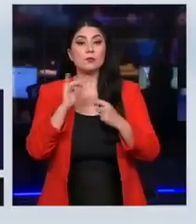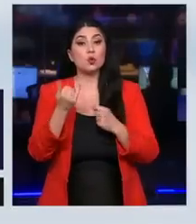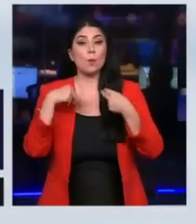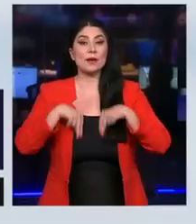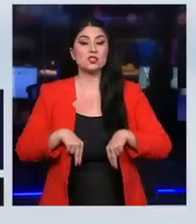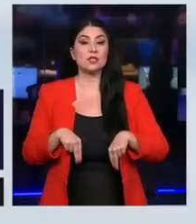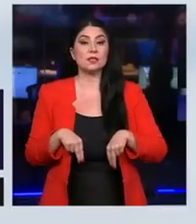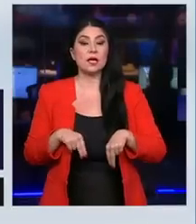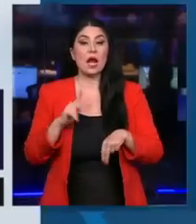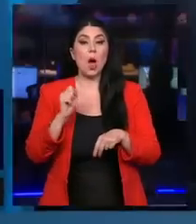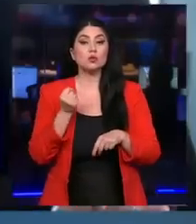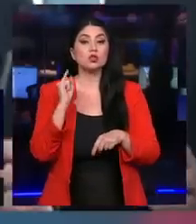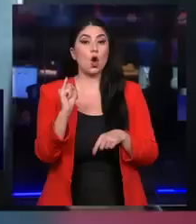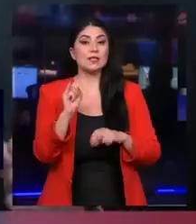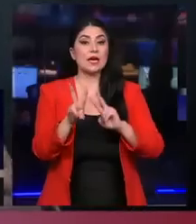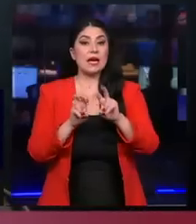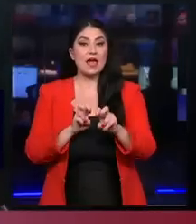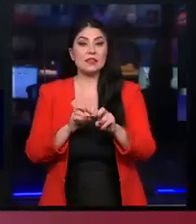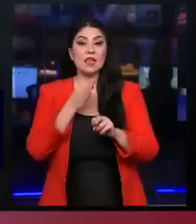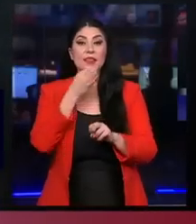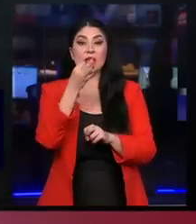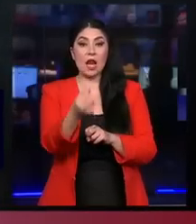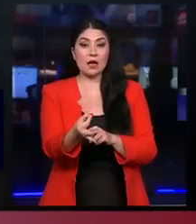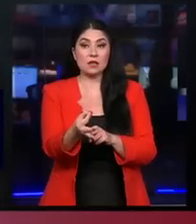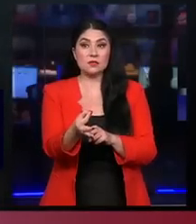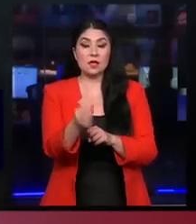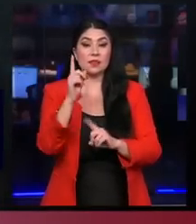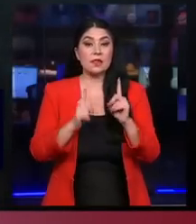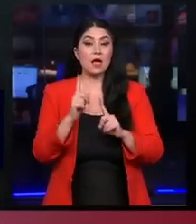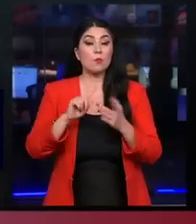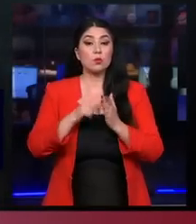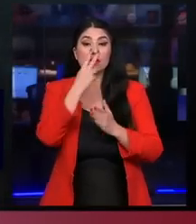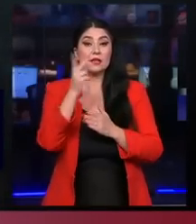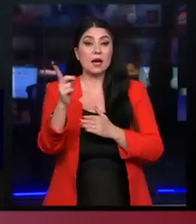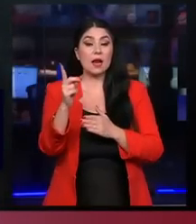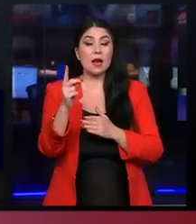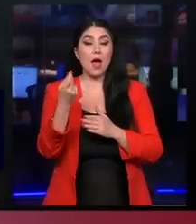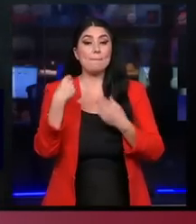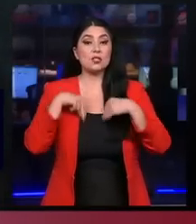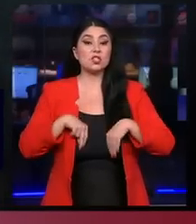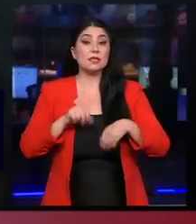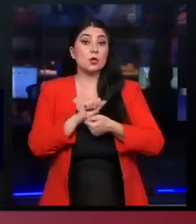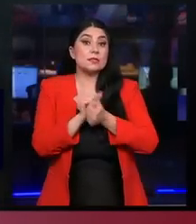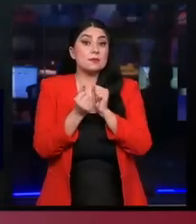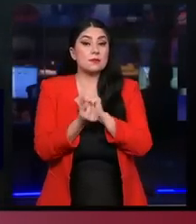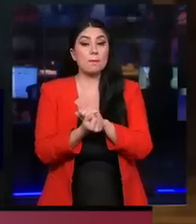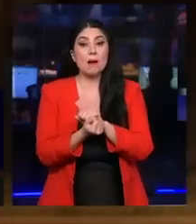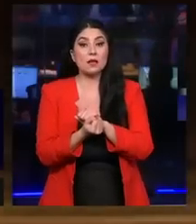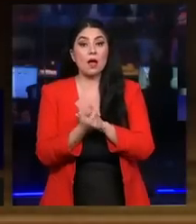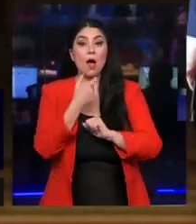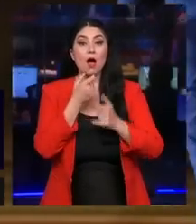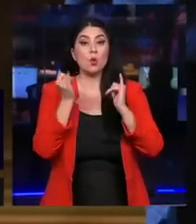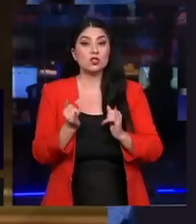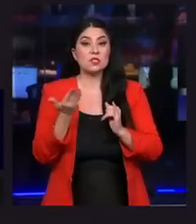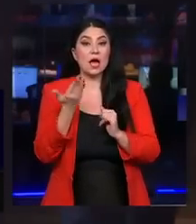și cu președintele Klaus Iohannis înainte de a face această declarație, dacă poziția șefului statului s-a schimbat, practic, în acest an